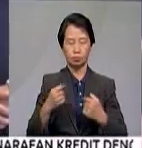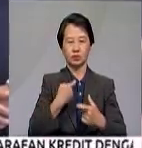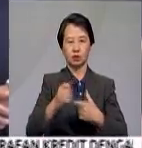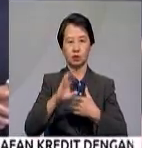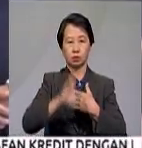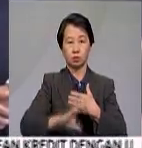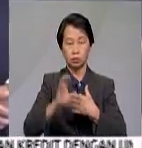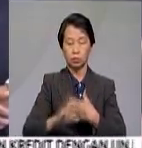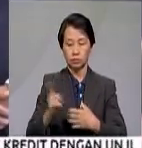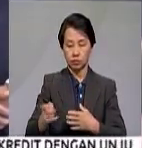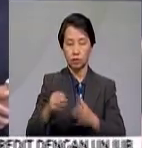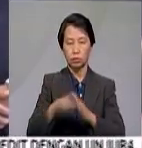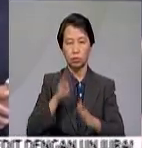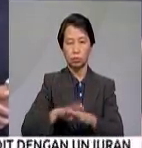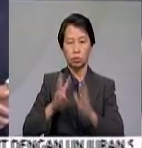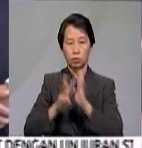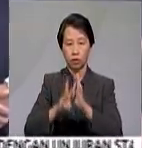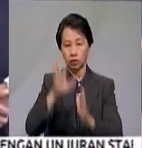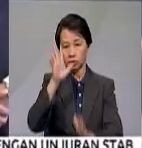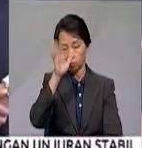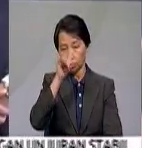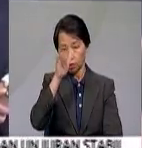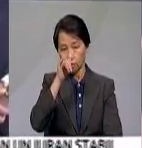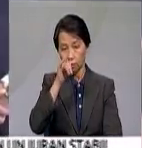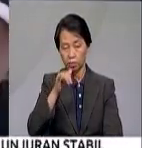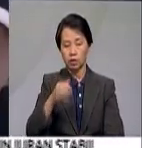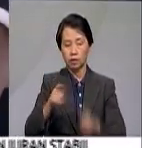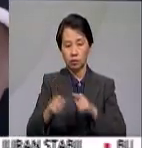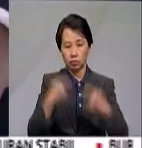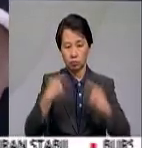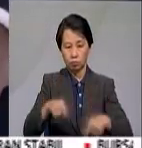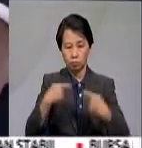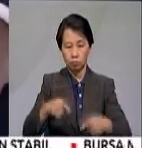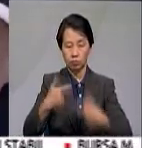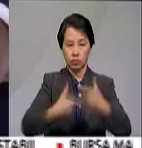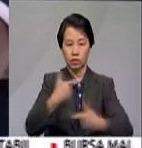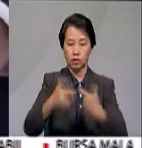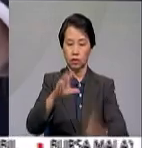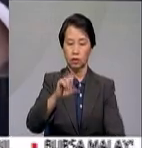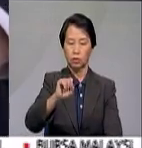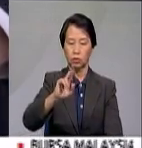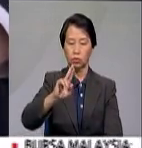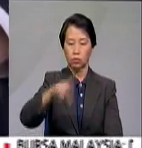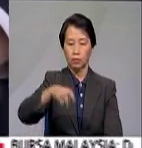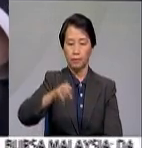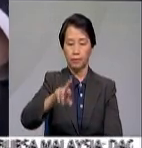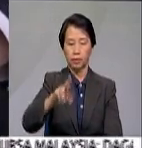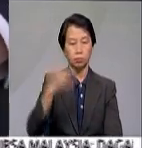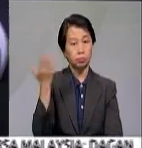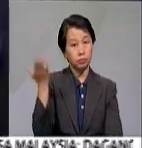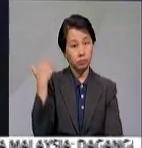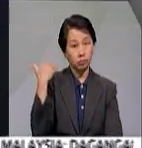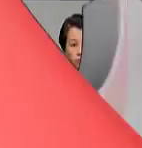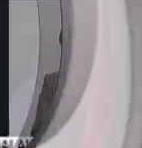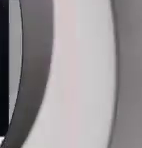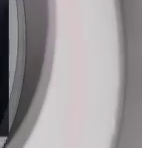kecederaan yang dialami semasa mewakili Melaka United pada saingan Liga Super lalu.